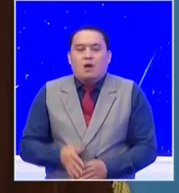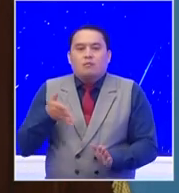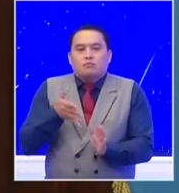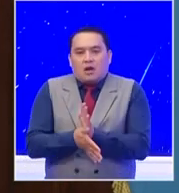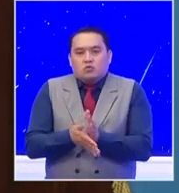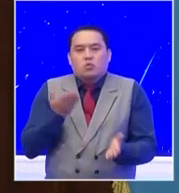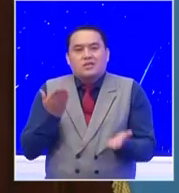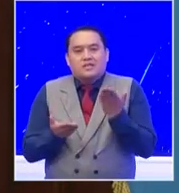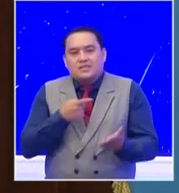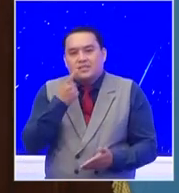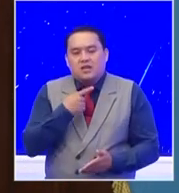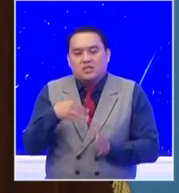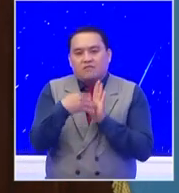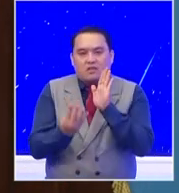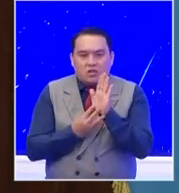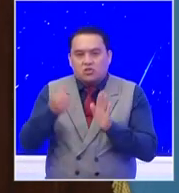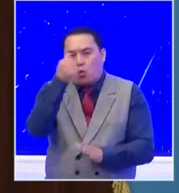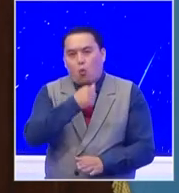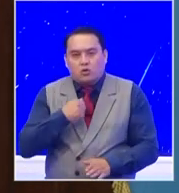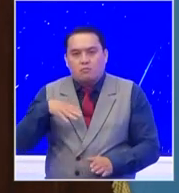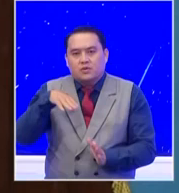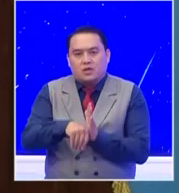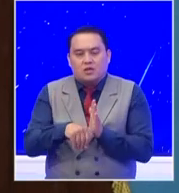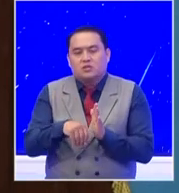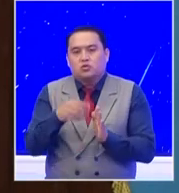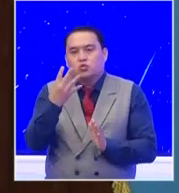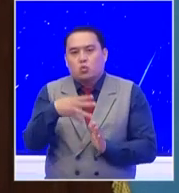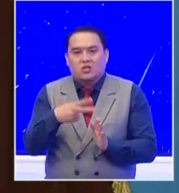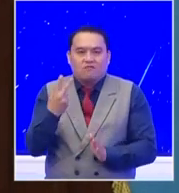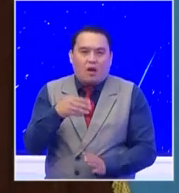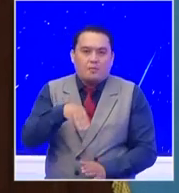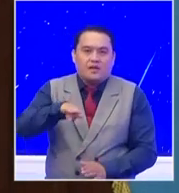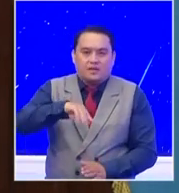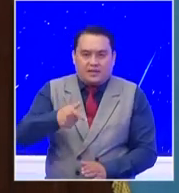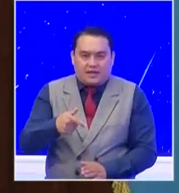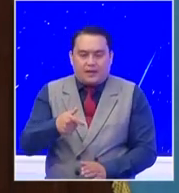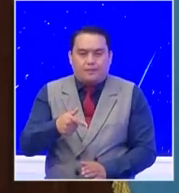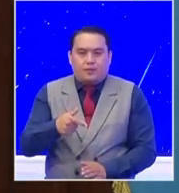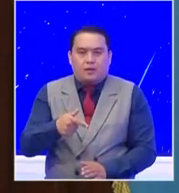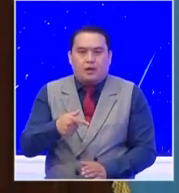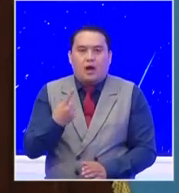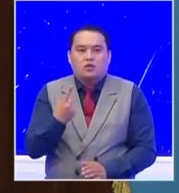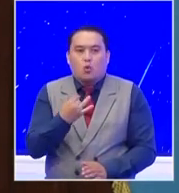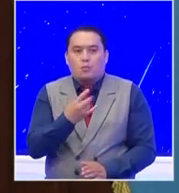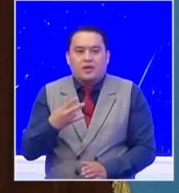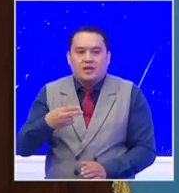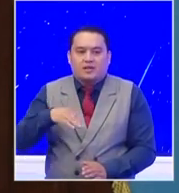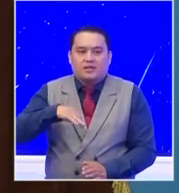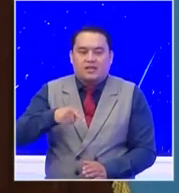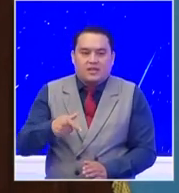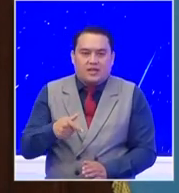части, если сказать, за 2019 год составило 42 миллиарда тенге против 1